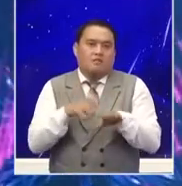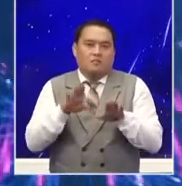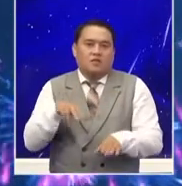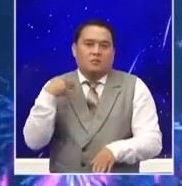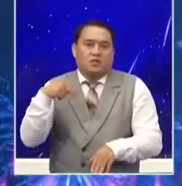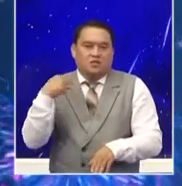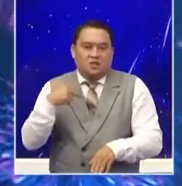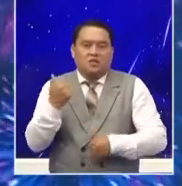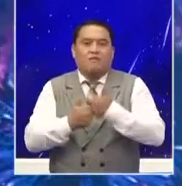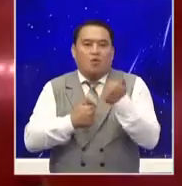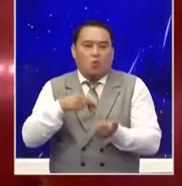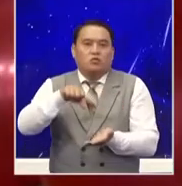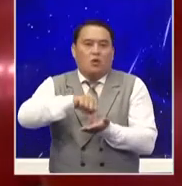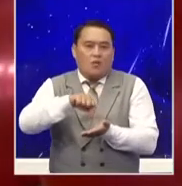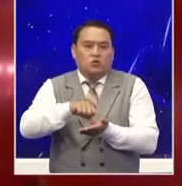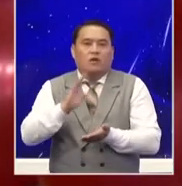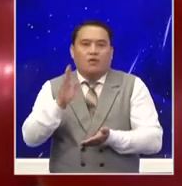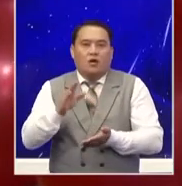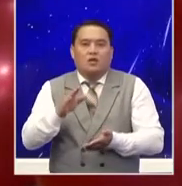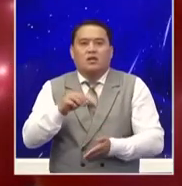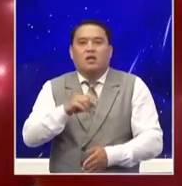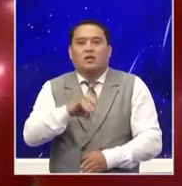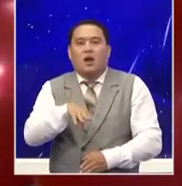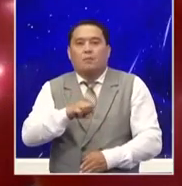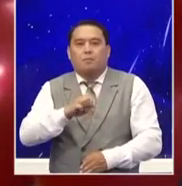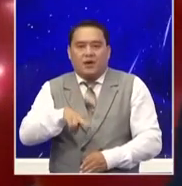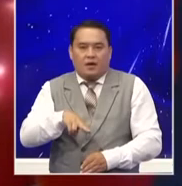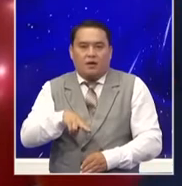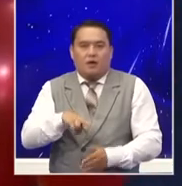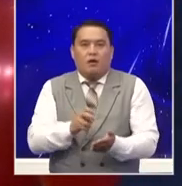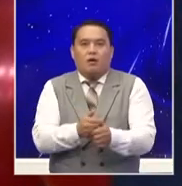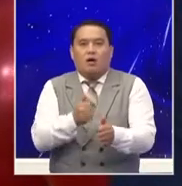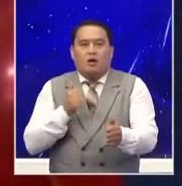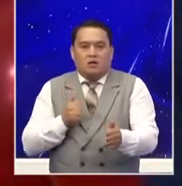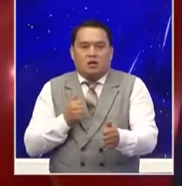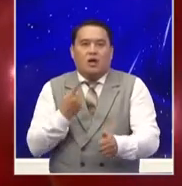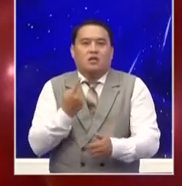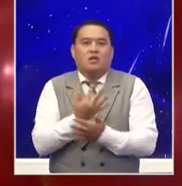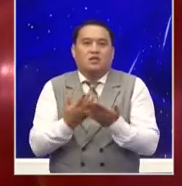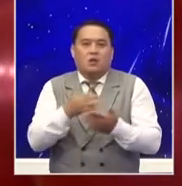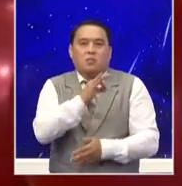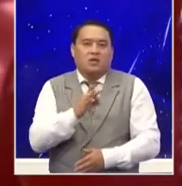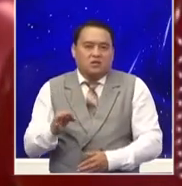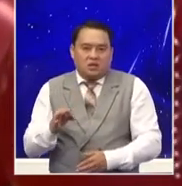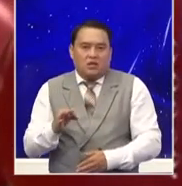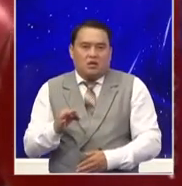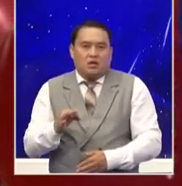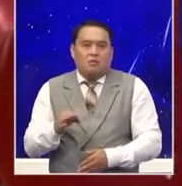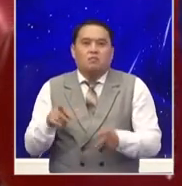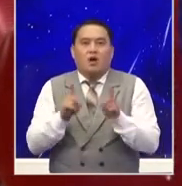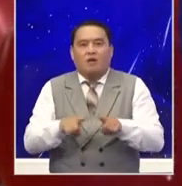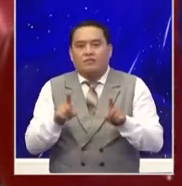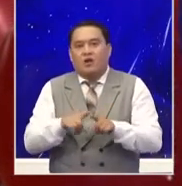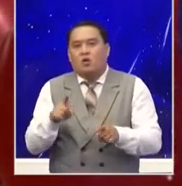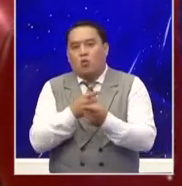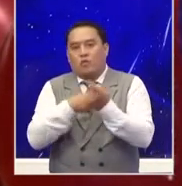президентской гонки. Тем не менее, действующий глава государства Дональд Трамп отстает от него всего на несколько процентов. Трамп неоднократно